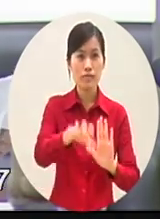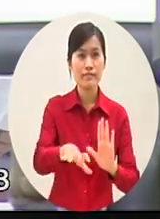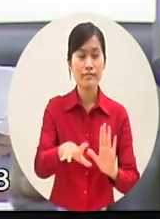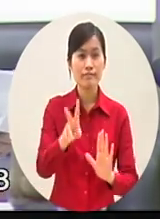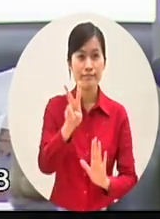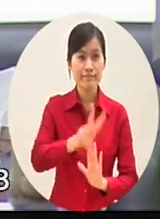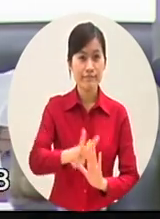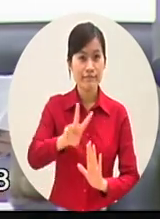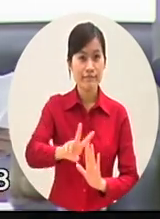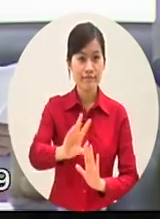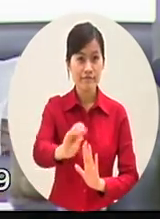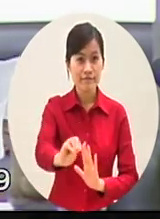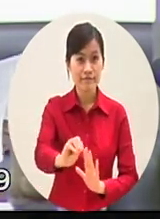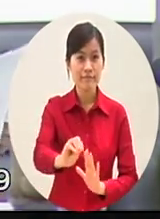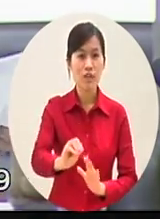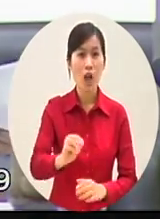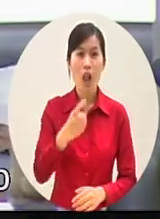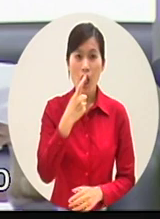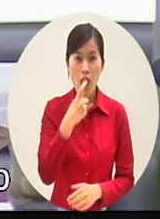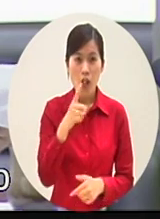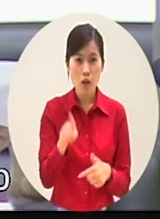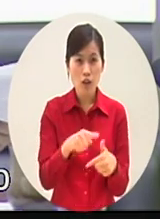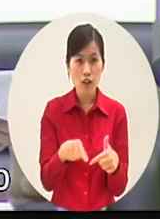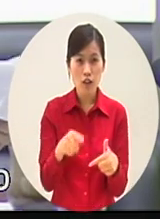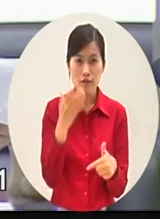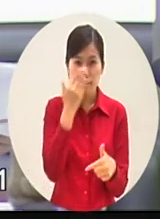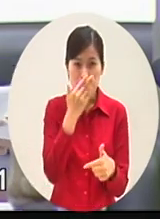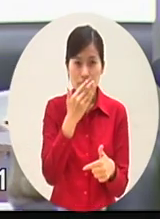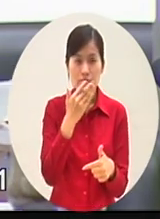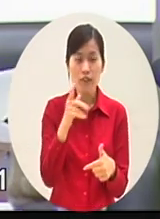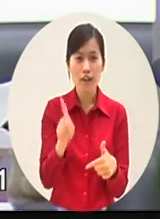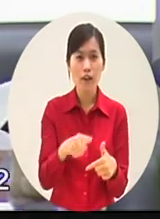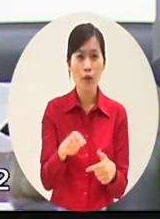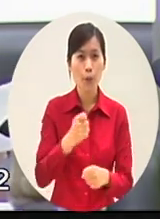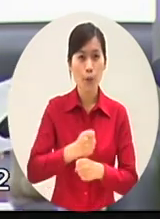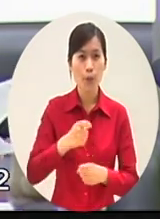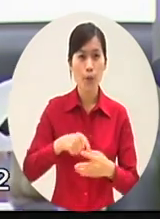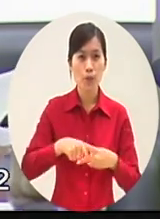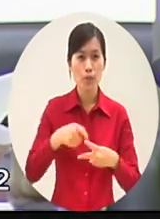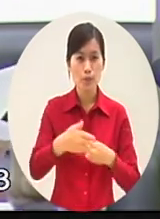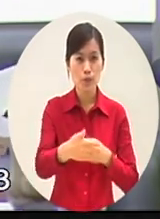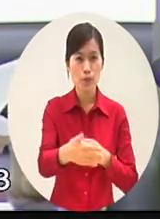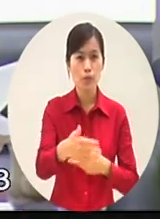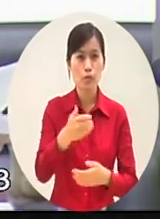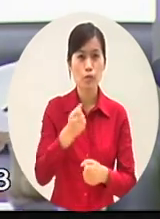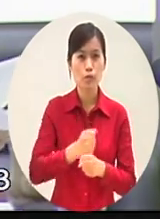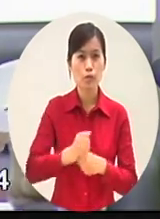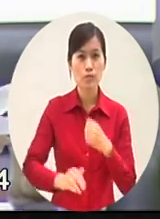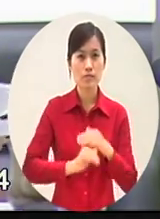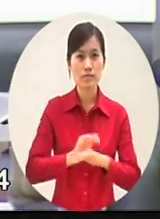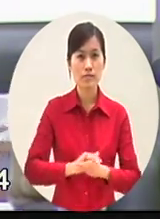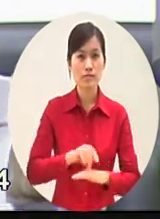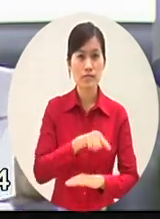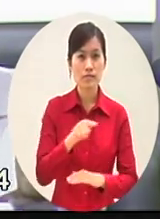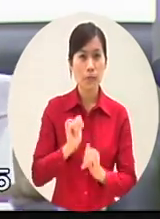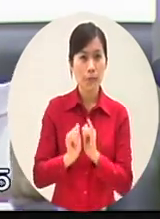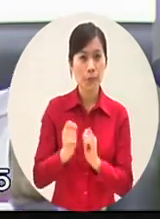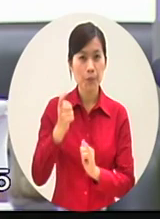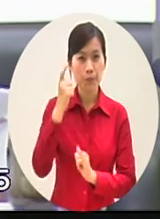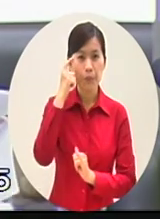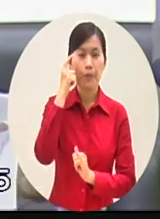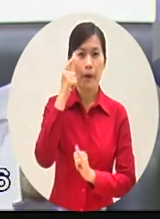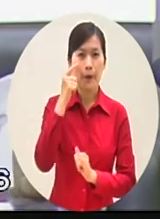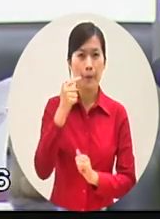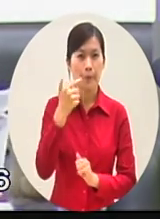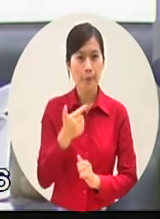的。整个的绿美化工程那个部分也已经完工了，所以哈、大家都有感觉到说我们的大桥哈渐渐哈都已